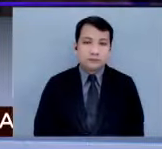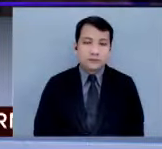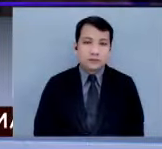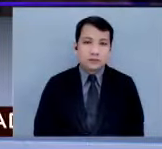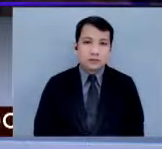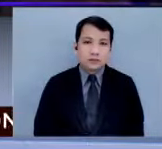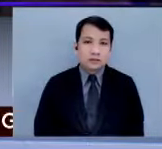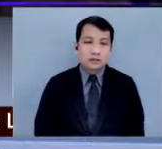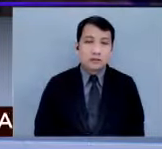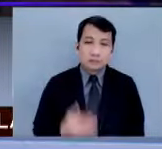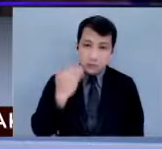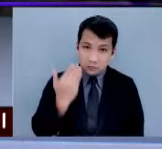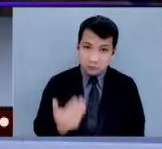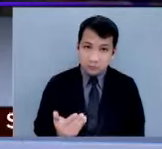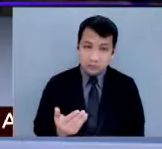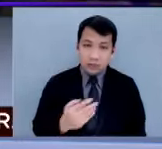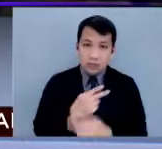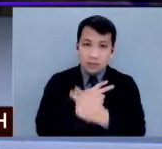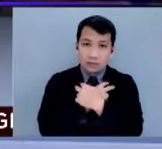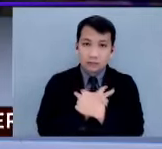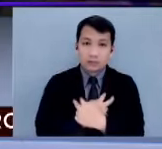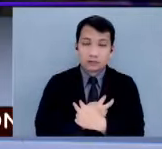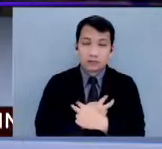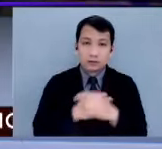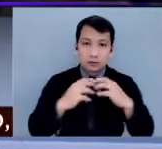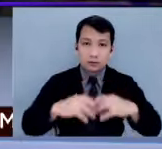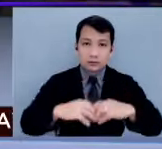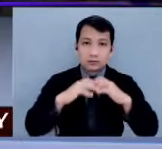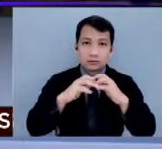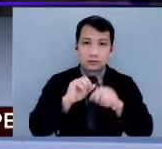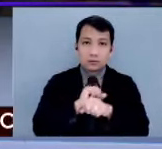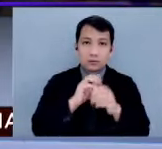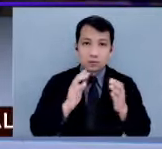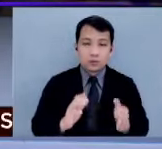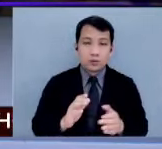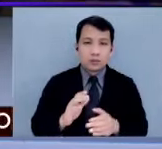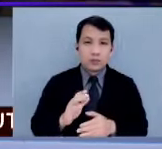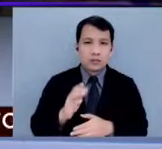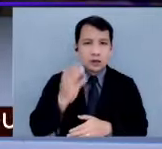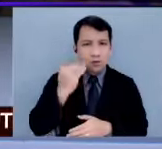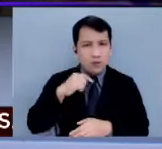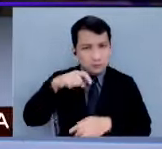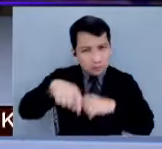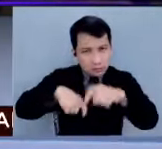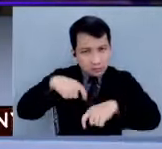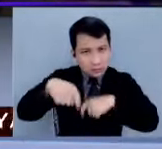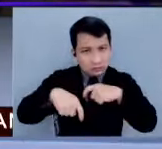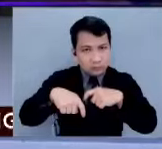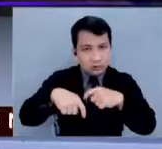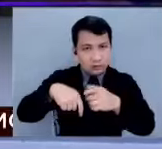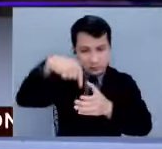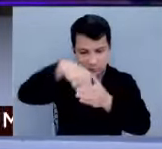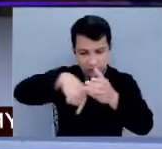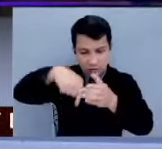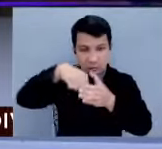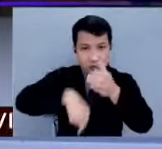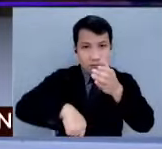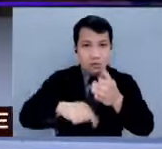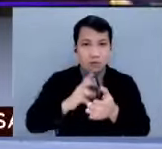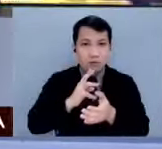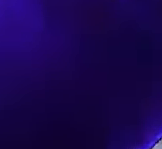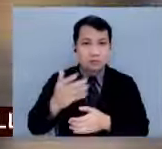Namatay sa pagkalaso ng dalawang construction worker sa Kalinga habang naghuhukay ng balon. Yan at iba pa sa report ni Dave